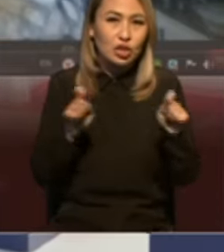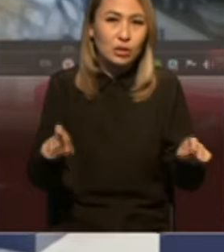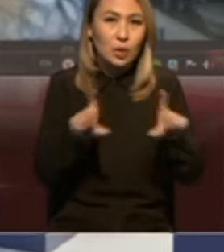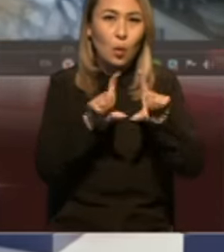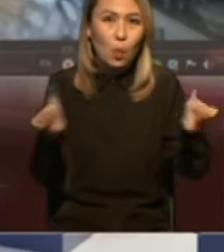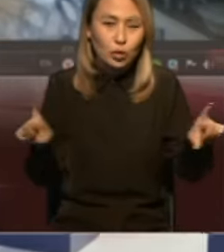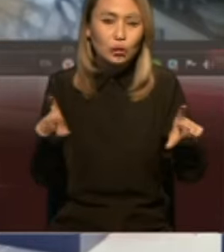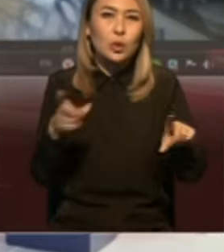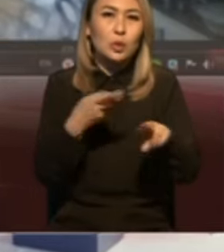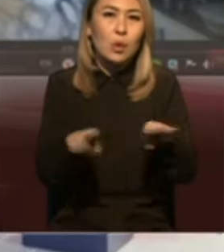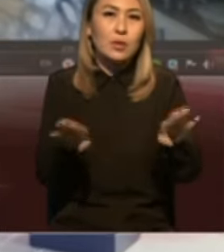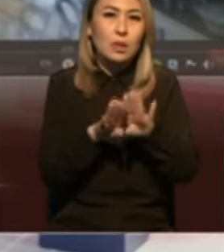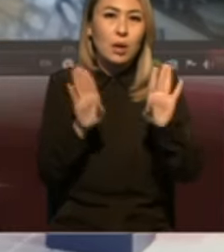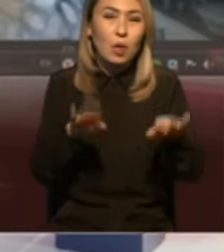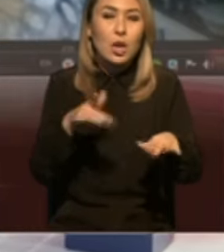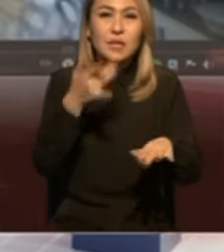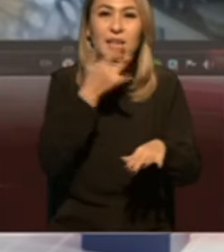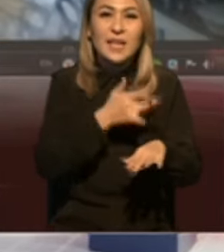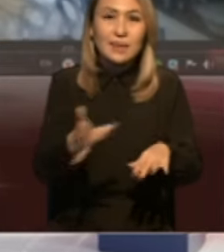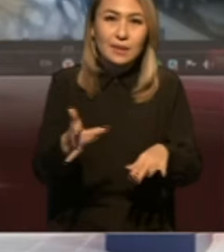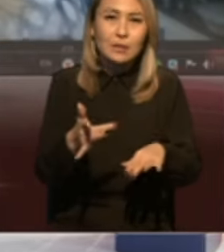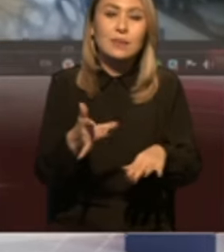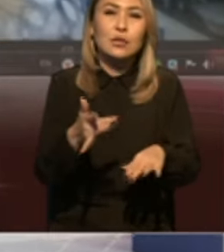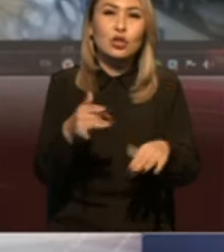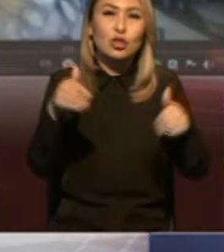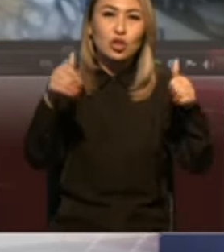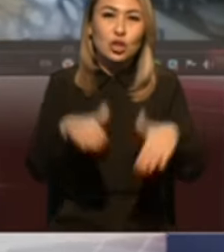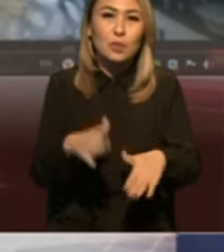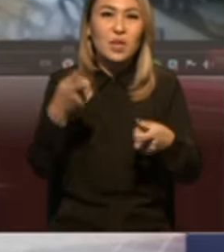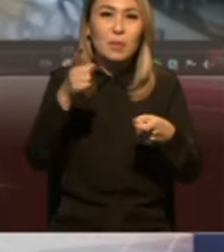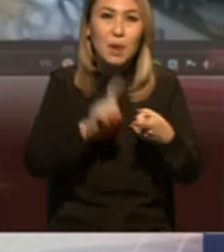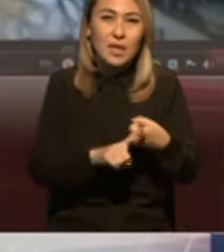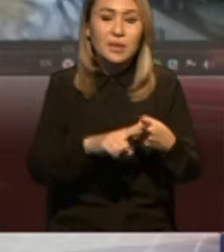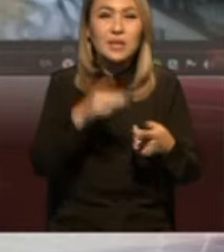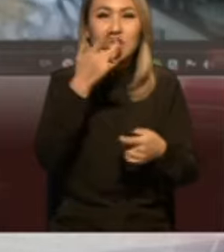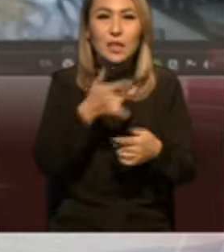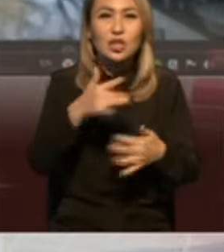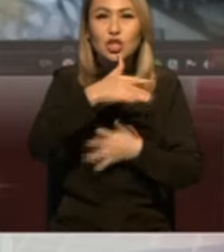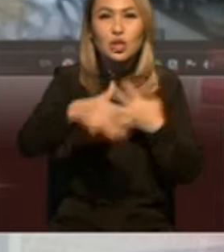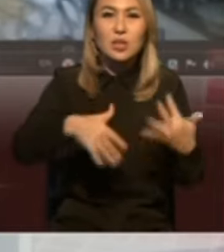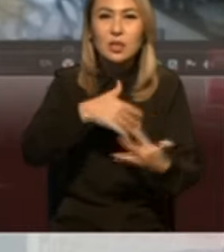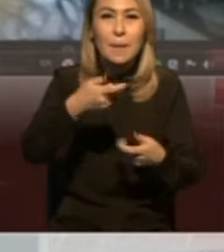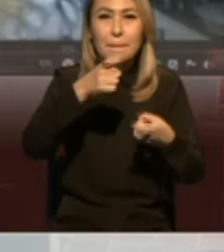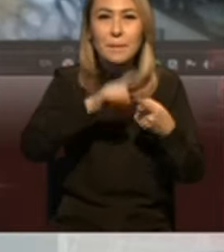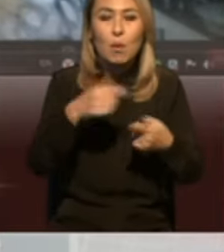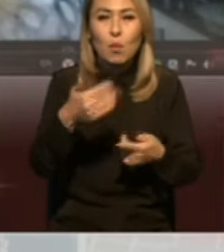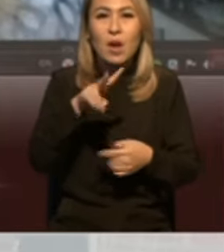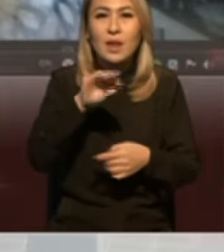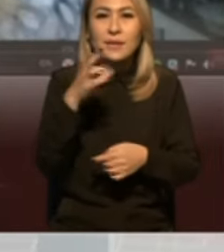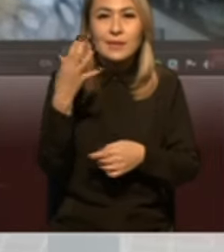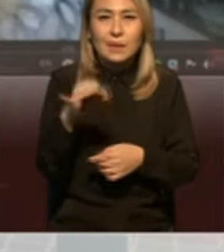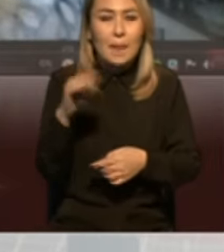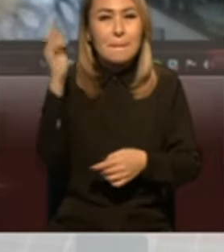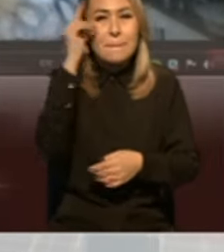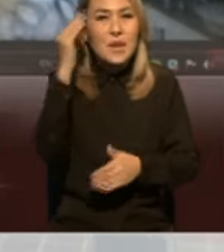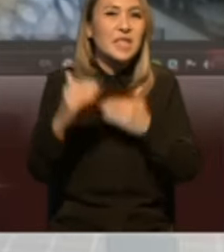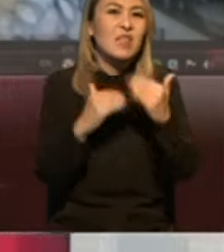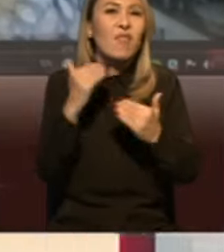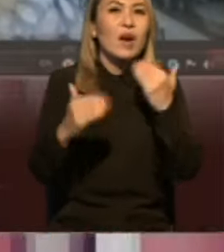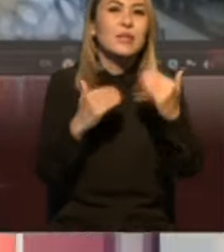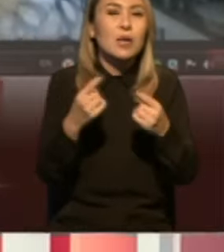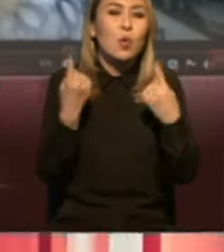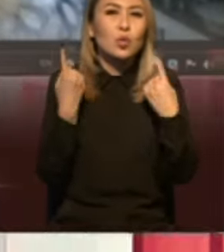ма? Солай. Кейін бұл саяси шешімдерге байланысты, саяси шиеленістерге байланысты бұл лицей білім инновациялық лицейлер